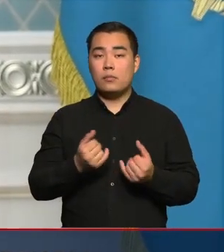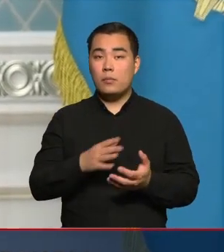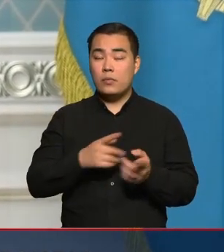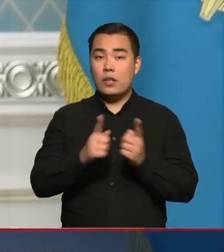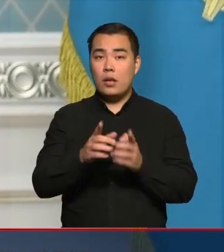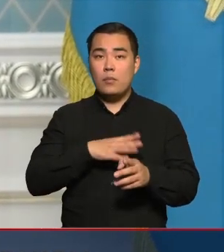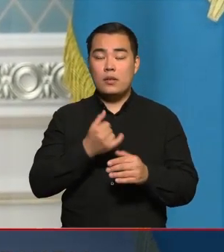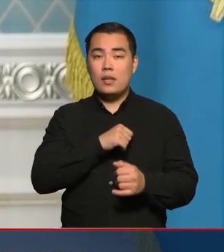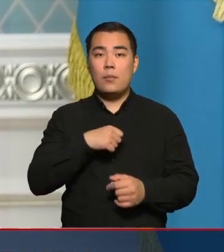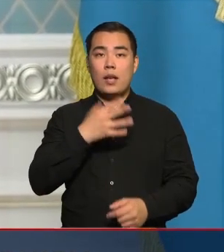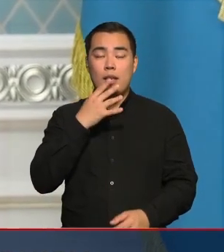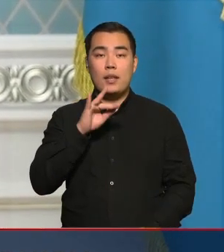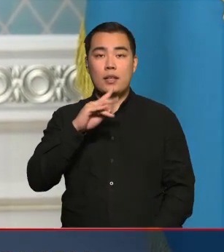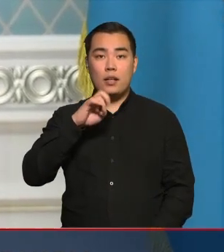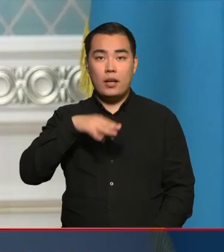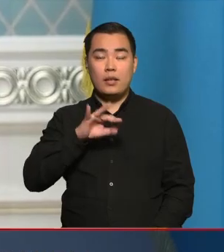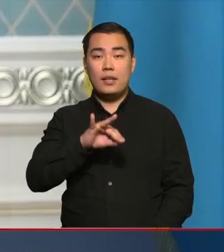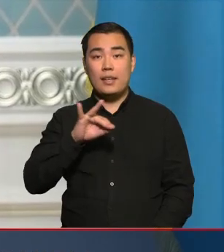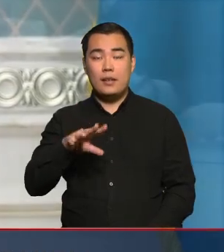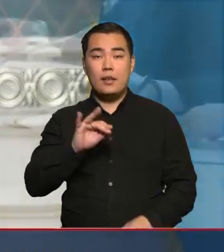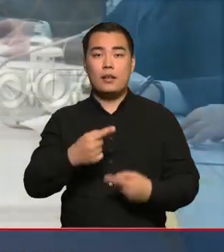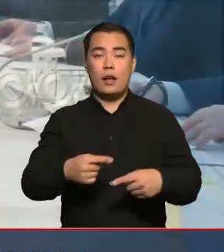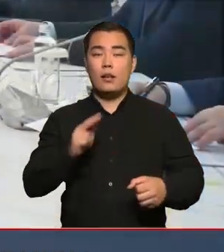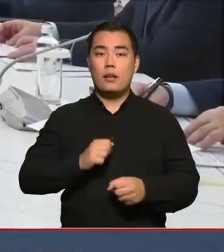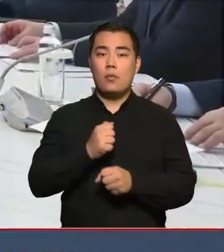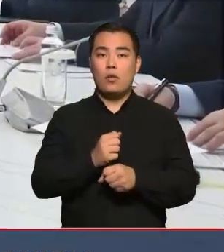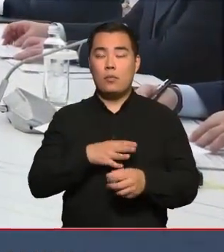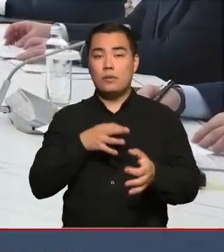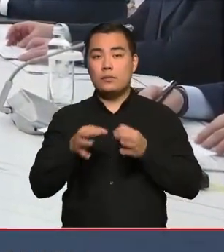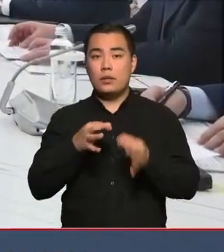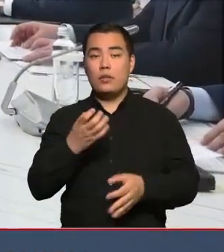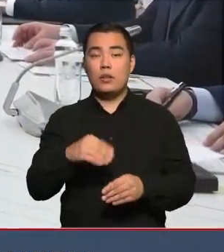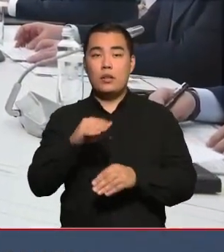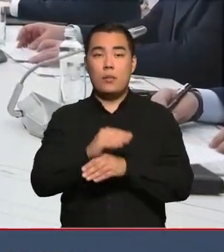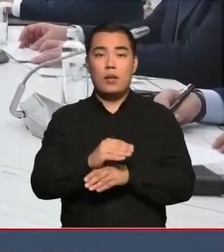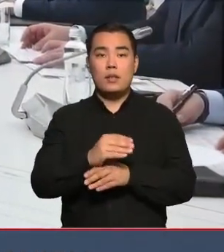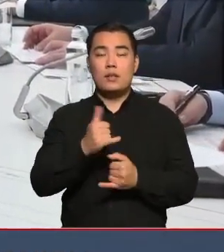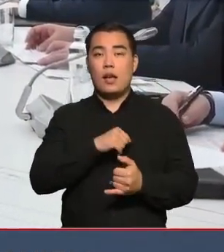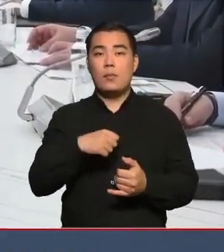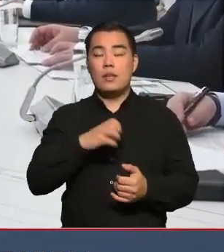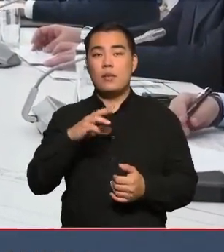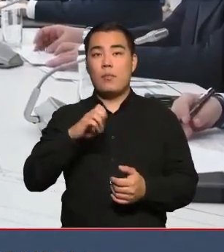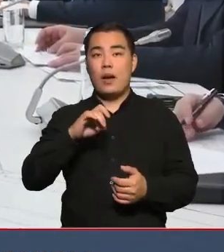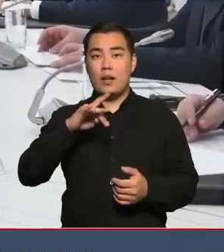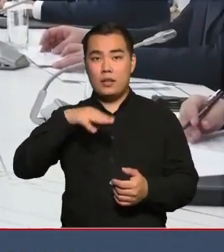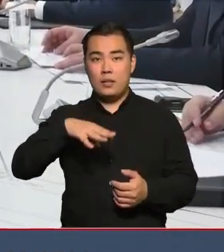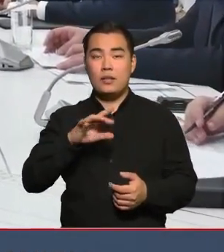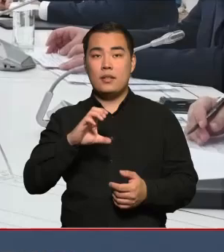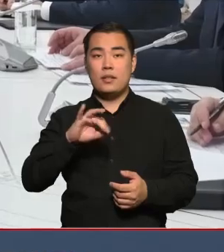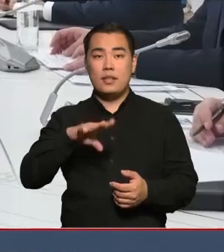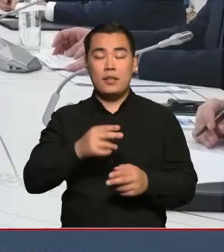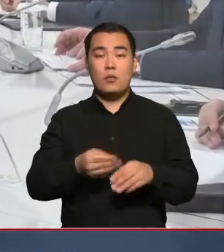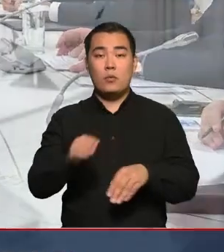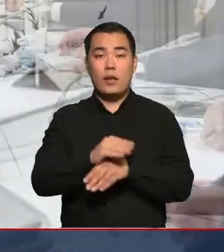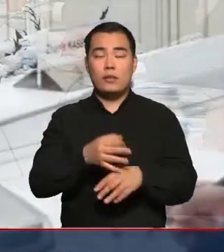интеллект технологияларын дамыту бойынша атқарылып жатқан жұмыстар талқыланды. Сонымен қатар Smart City жүйесін енгізу бағытындағы ынтымақтастық